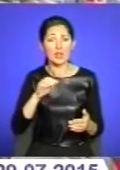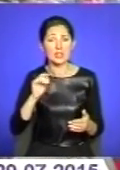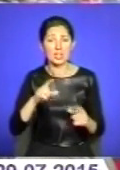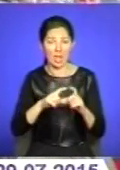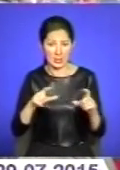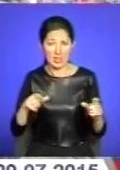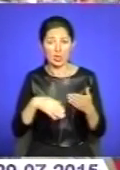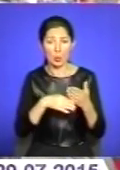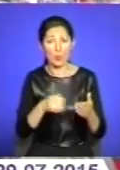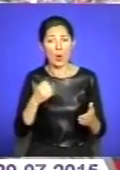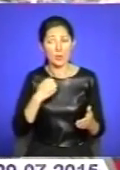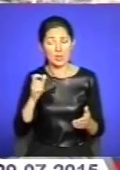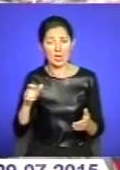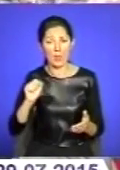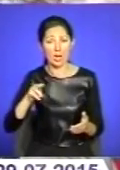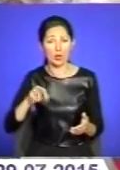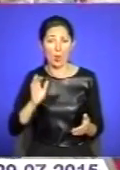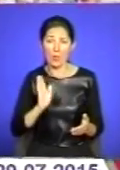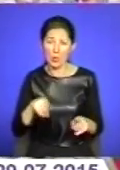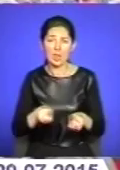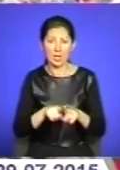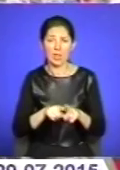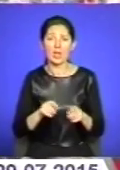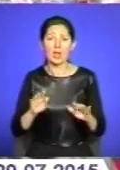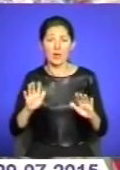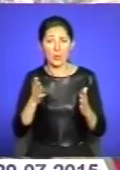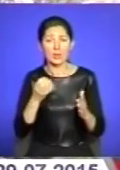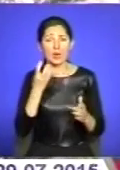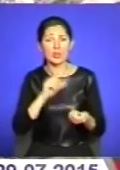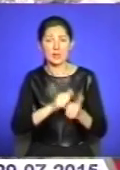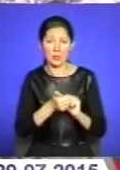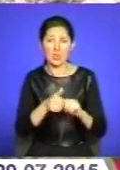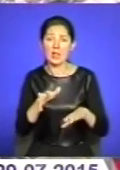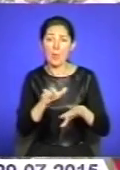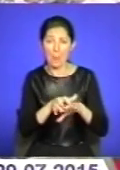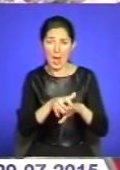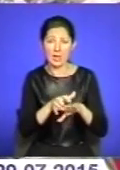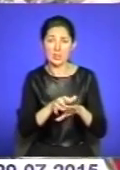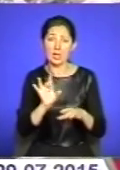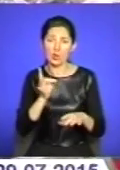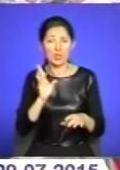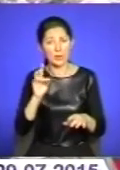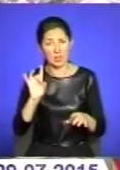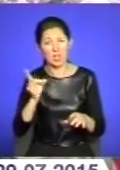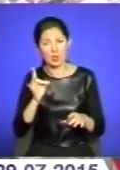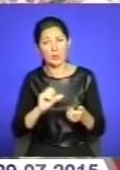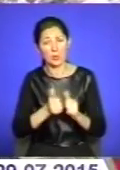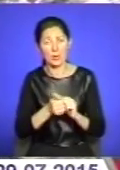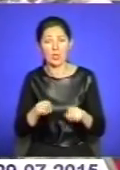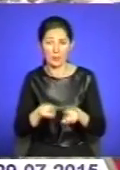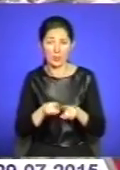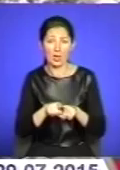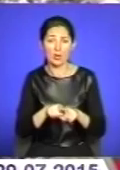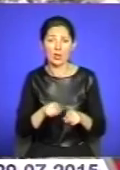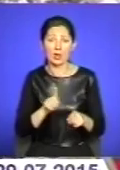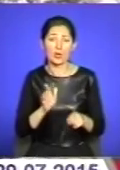Були такі форс-мажори, як в заміні берців, так, розмір на розмір. Ми також йдемо на такі поступки, щоб якийсь був